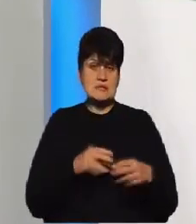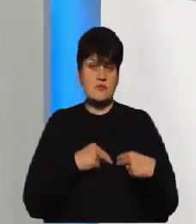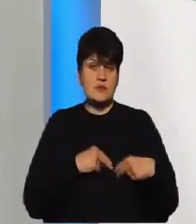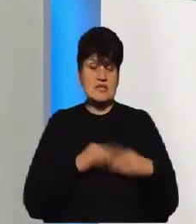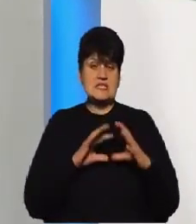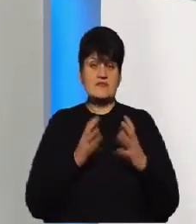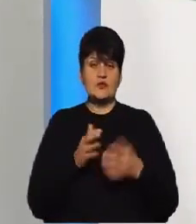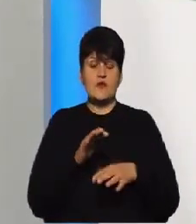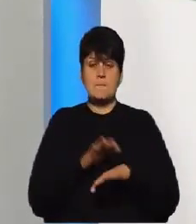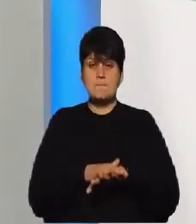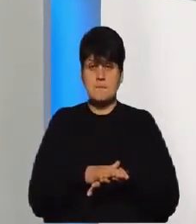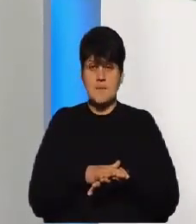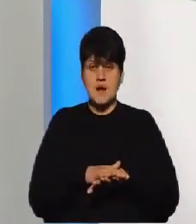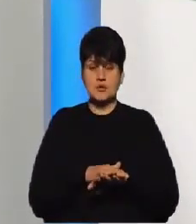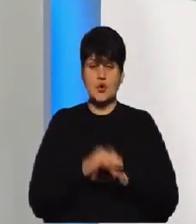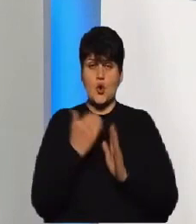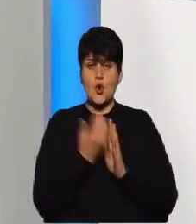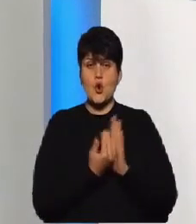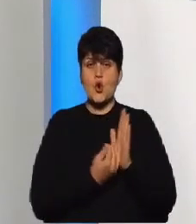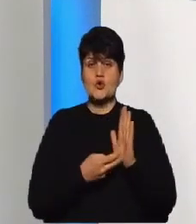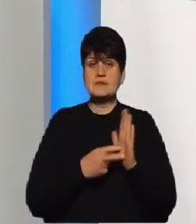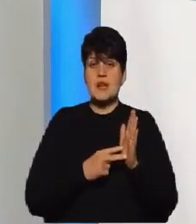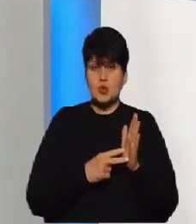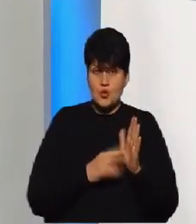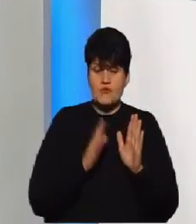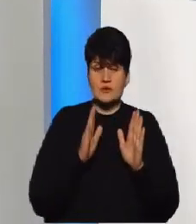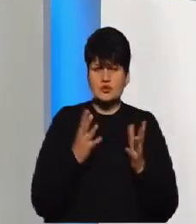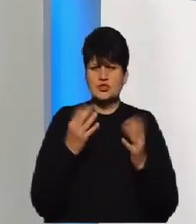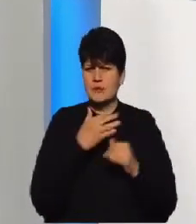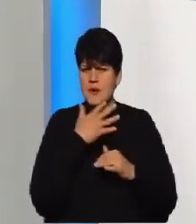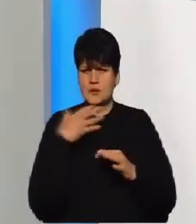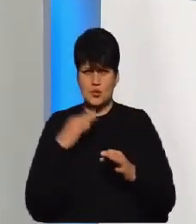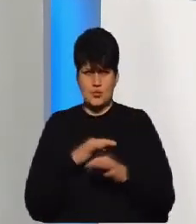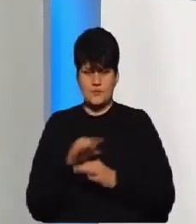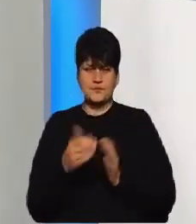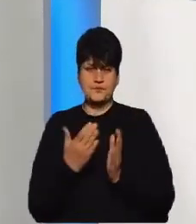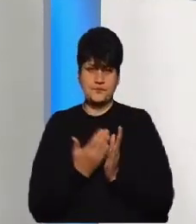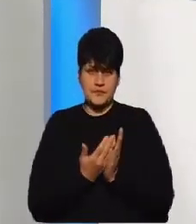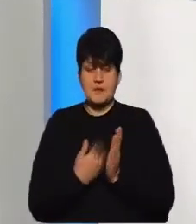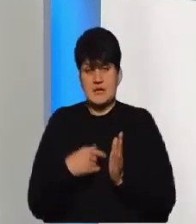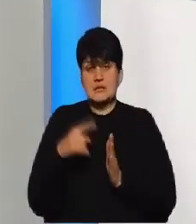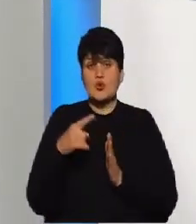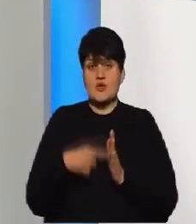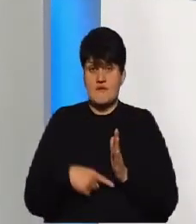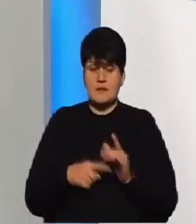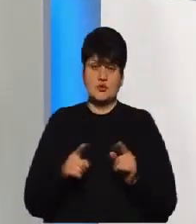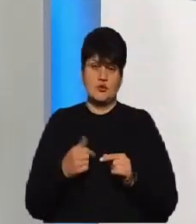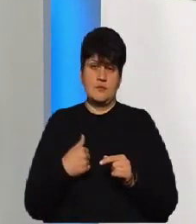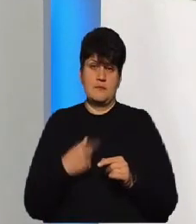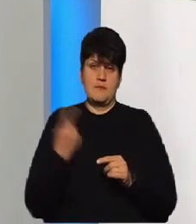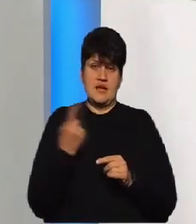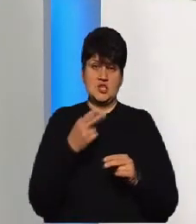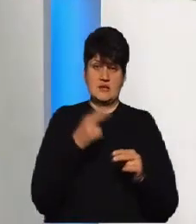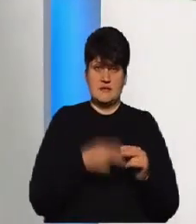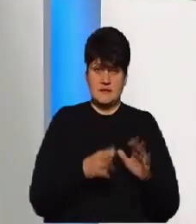що розпланована, що тривати. Тобто ще є ряд проєктів. Ми сподіваємося, що вони перші завершаться, будуть